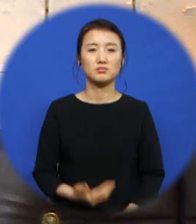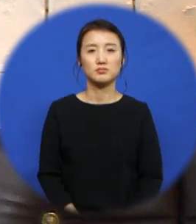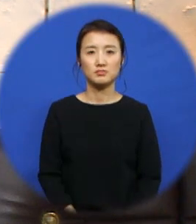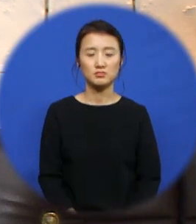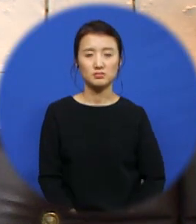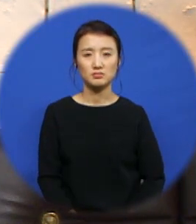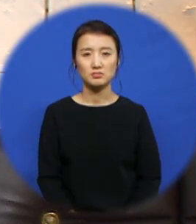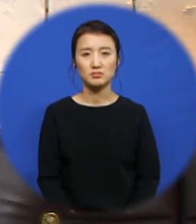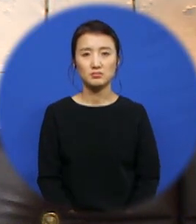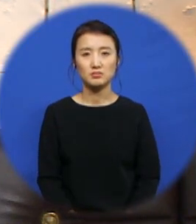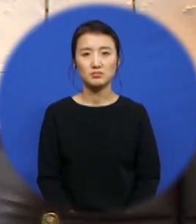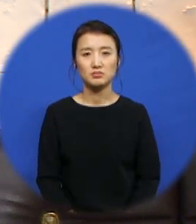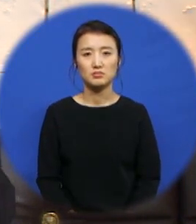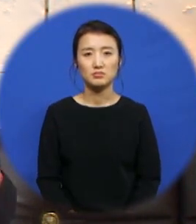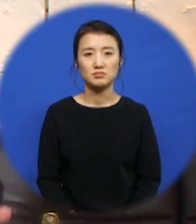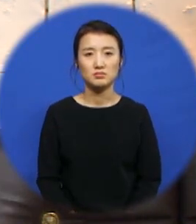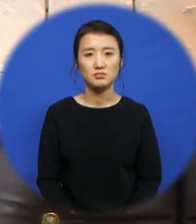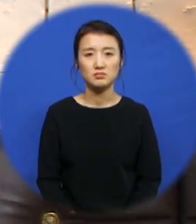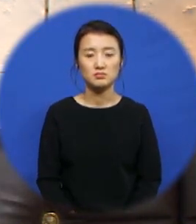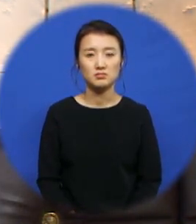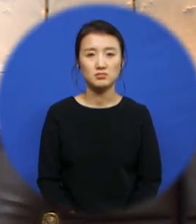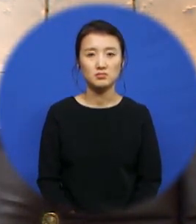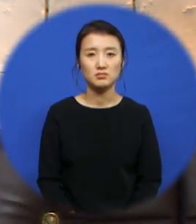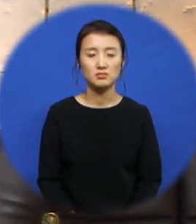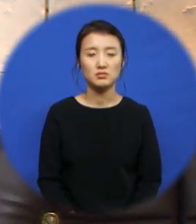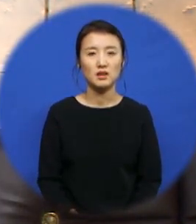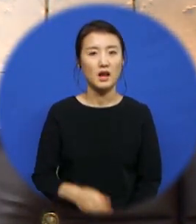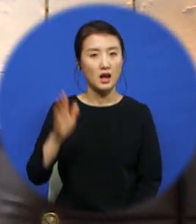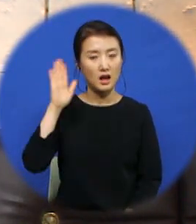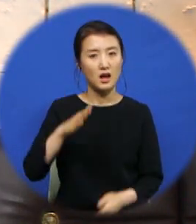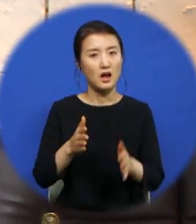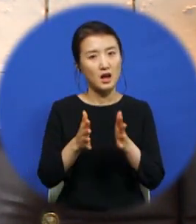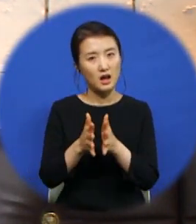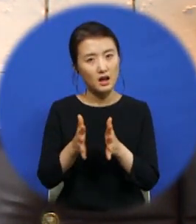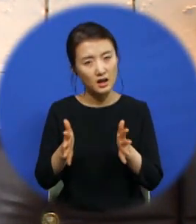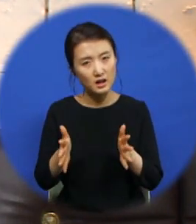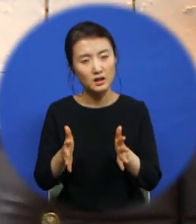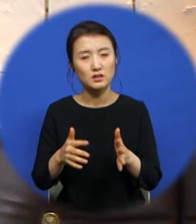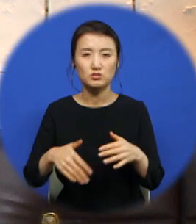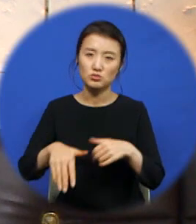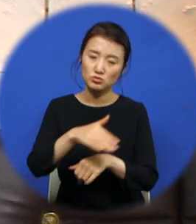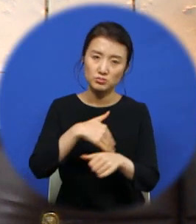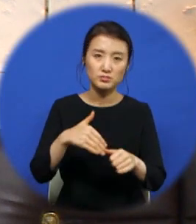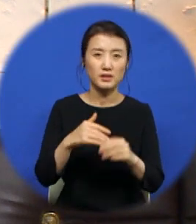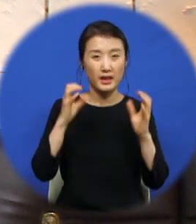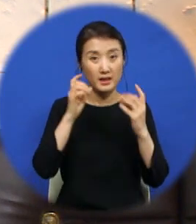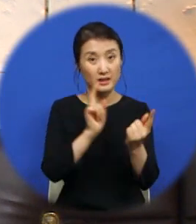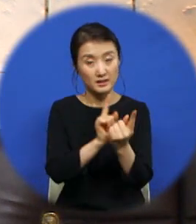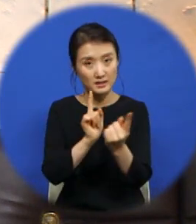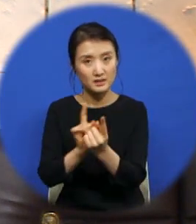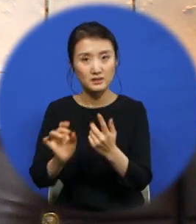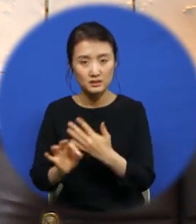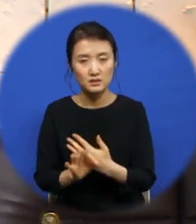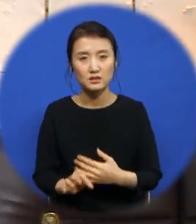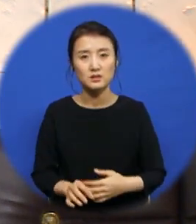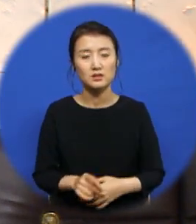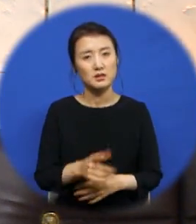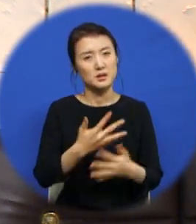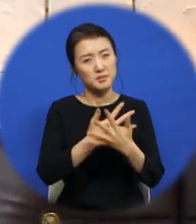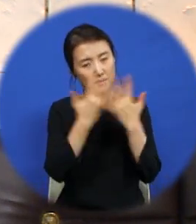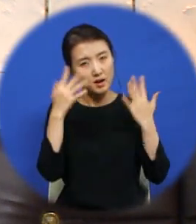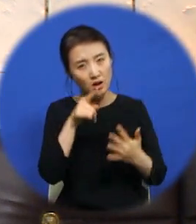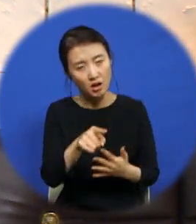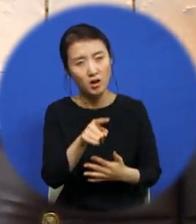아 예 그래서 항상 우리가 인자 아파트나 이런데서 자주 만난 아이들이 있으면 항상 그 아이의 빨 근